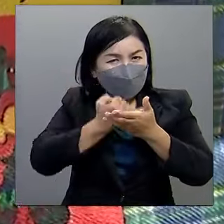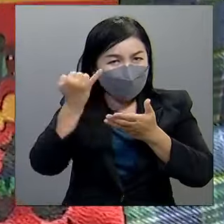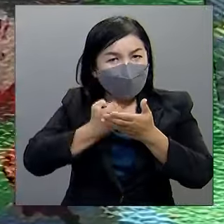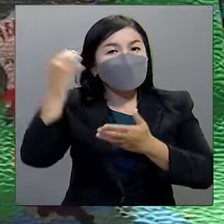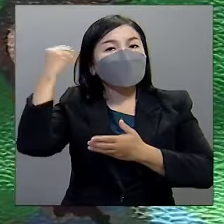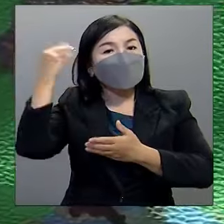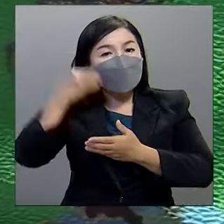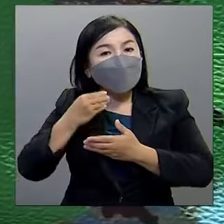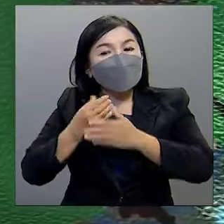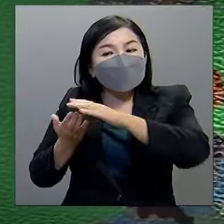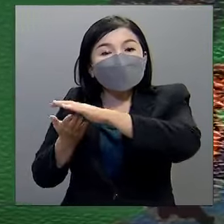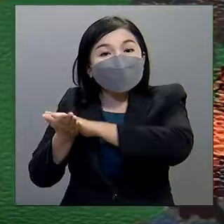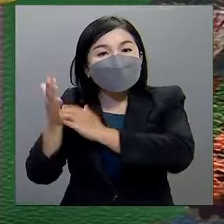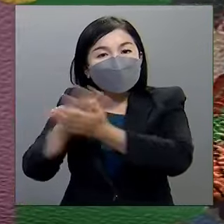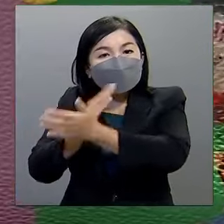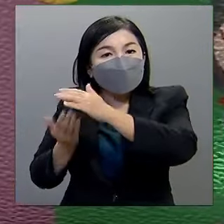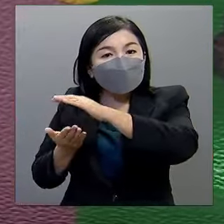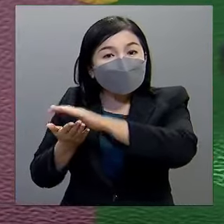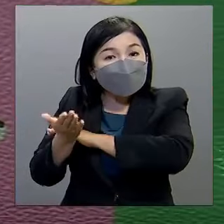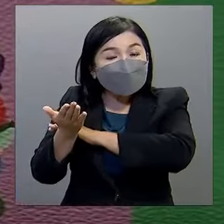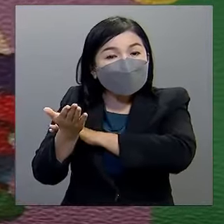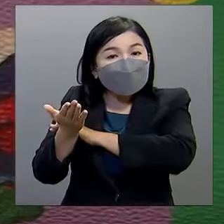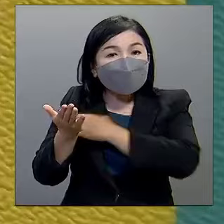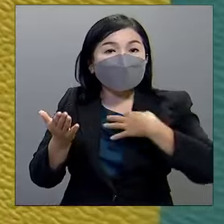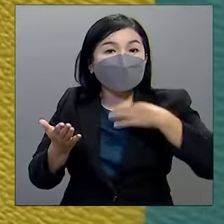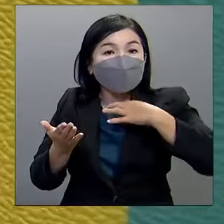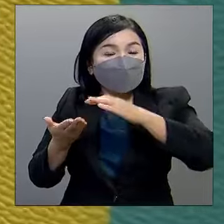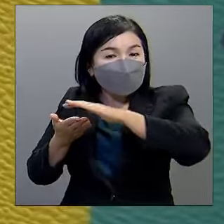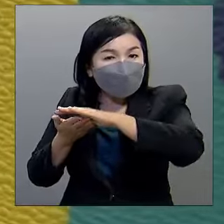ค่ะก็คือเอาไปพริ้นท์เป็นแบบเป็นหนังเพื่อมาตัดเป็นกระเป๋